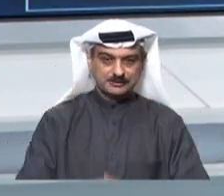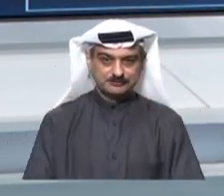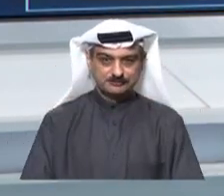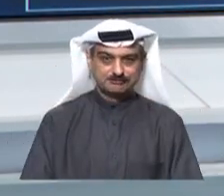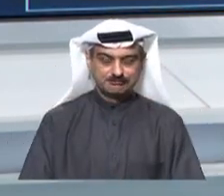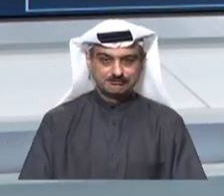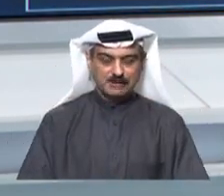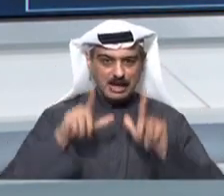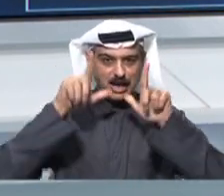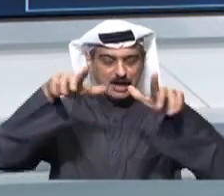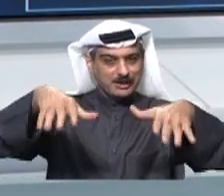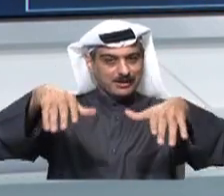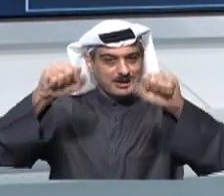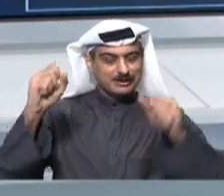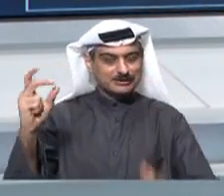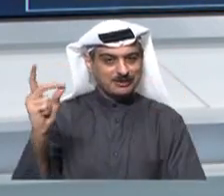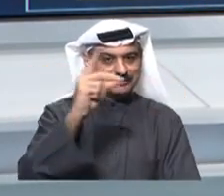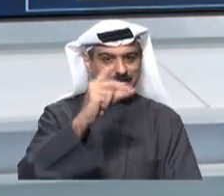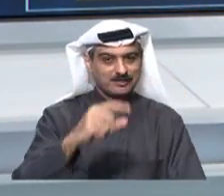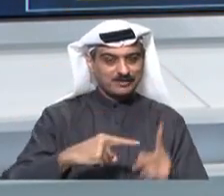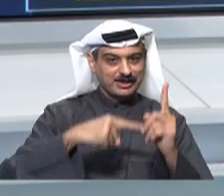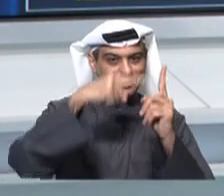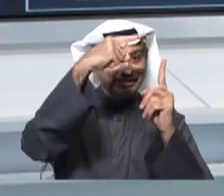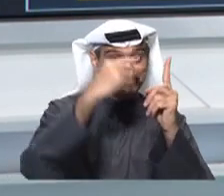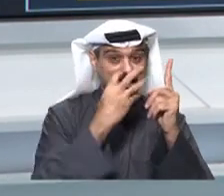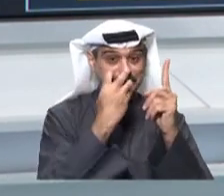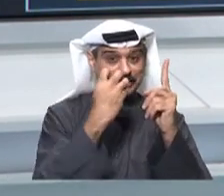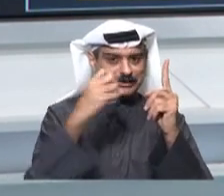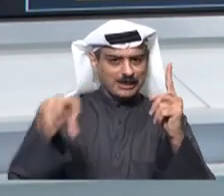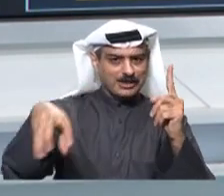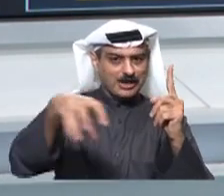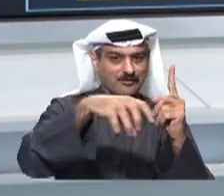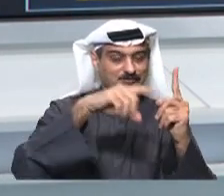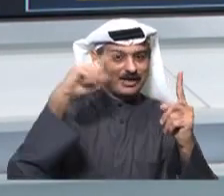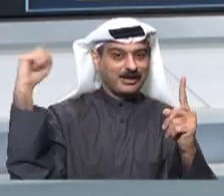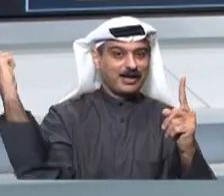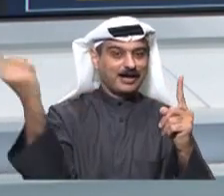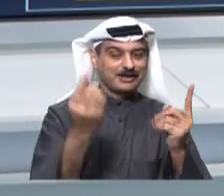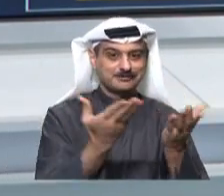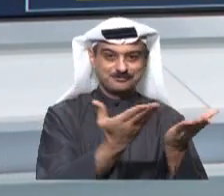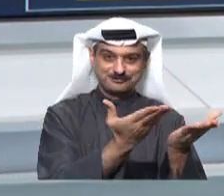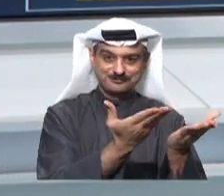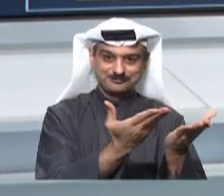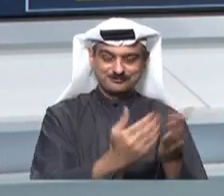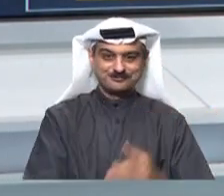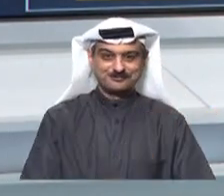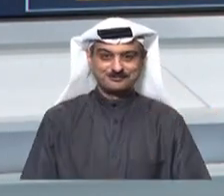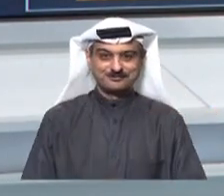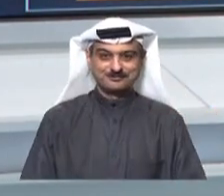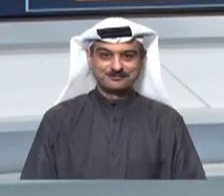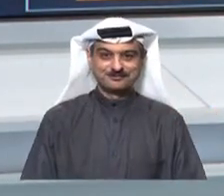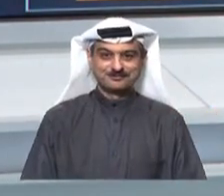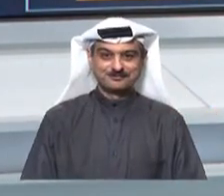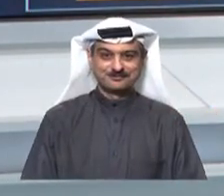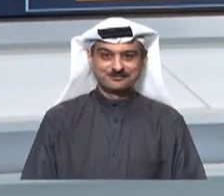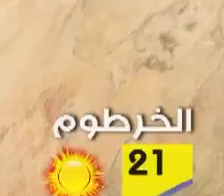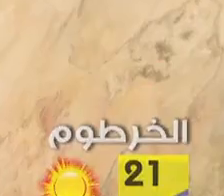تنتهي جولتنا الجوية، وأترككم مع هذه الجولة لدرجات الحرارة في بعض العواصم والمدن حول العالم.